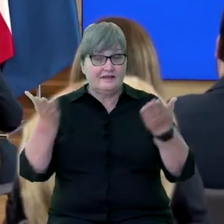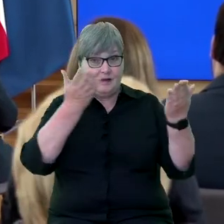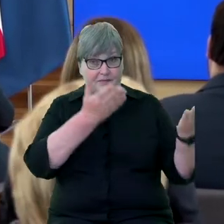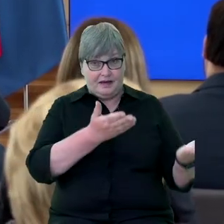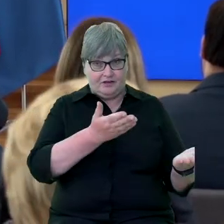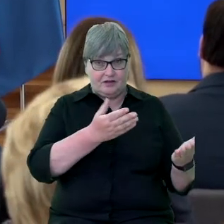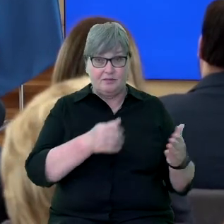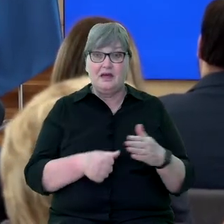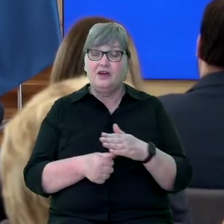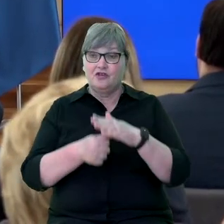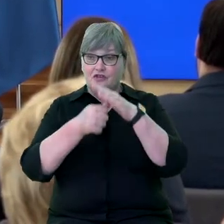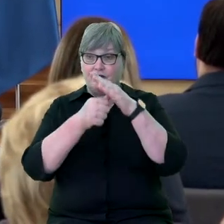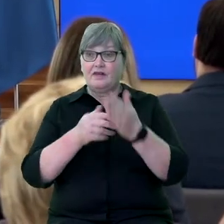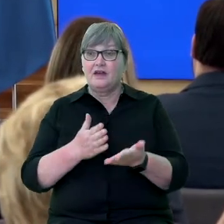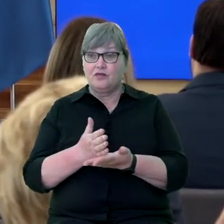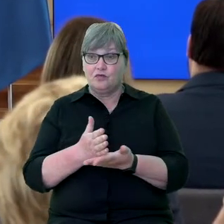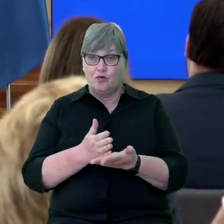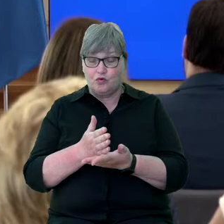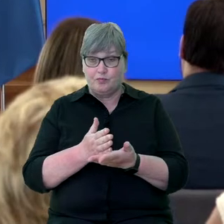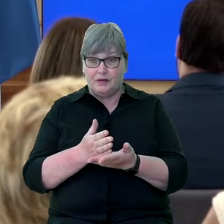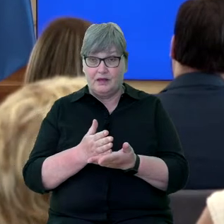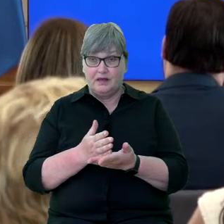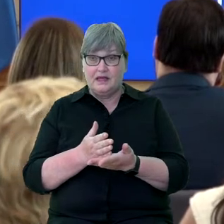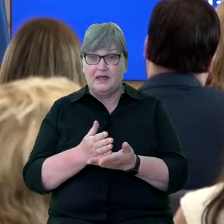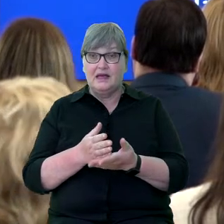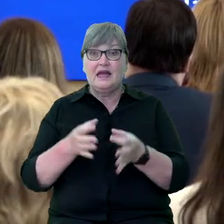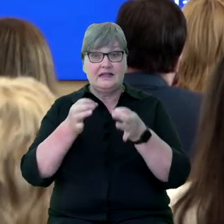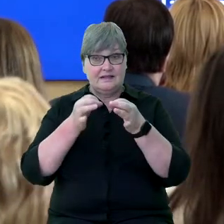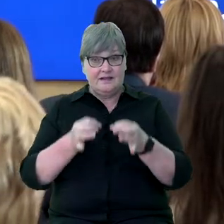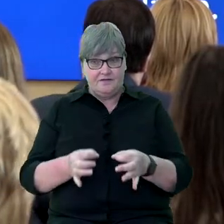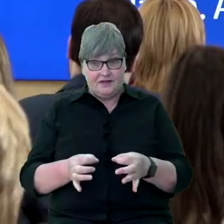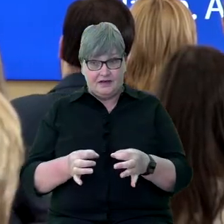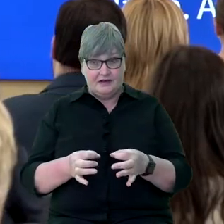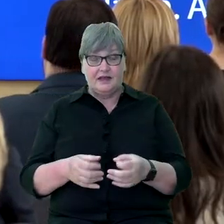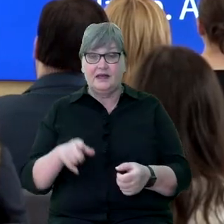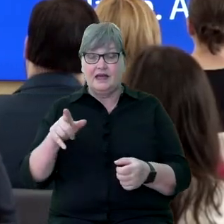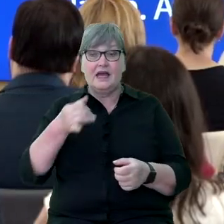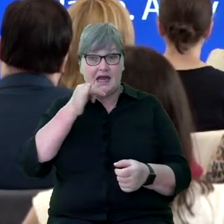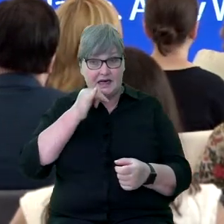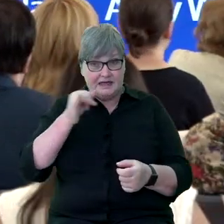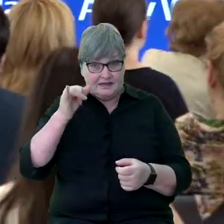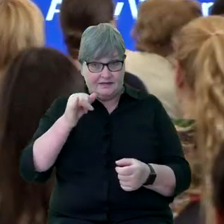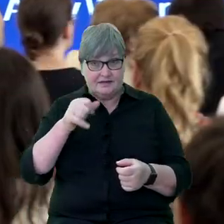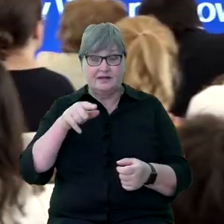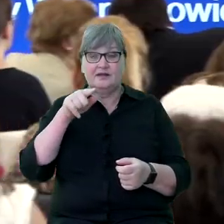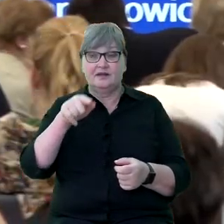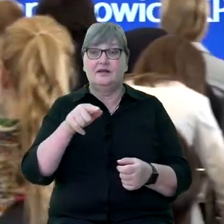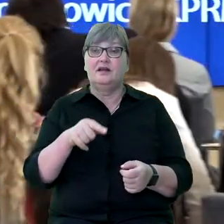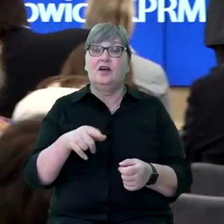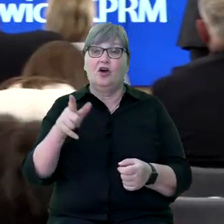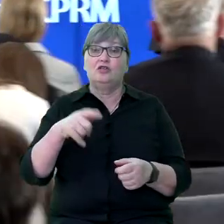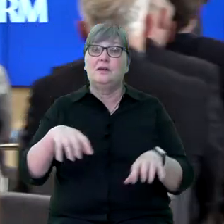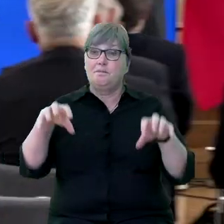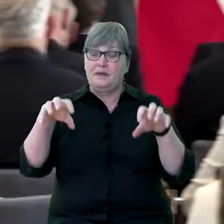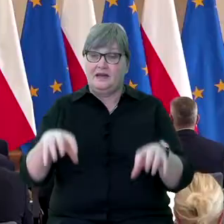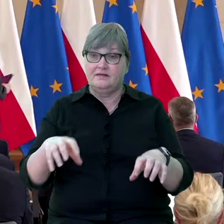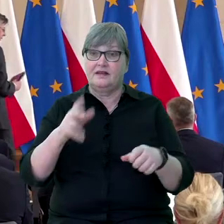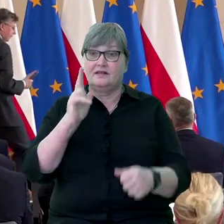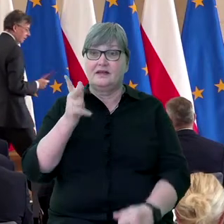pana Dobrosława Dowiata-Urbańskiego. List przesłał również prezes Rady Ministrów.